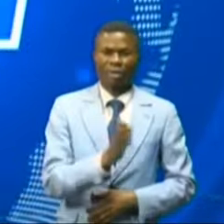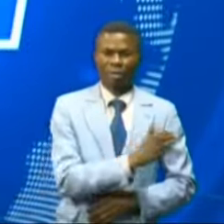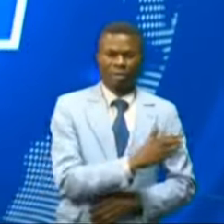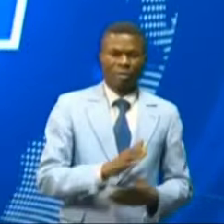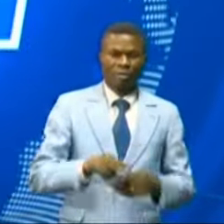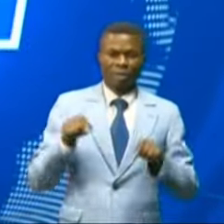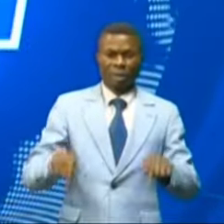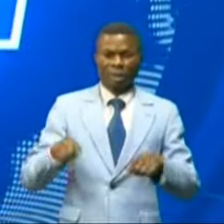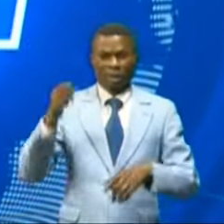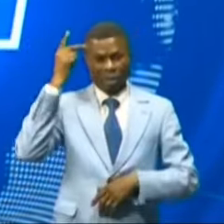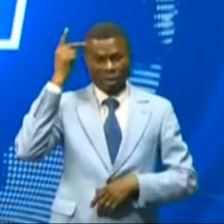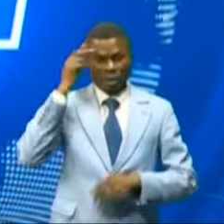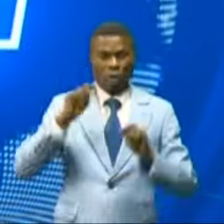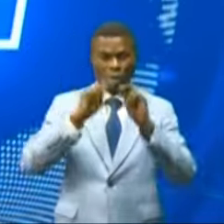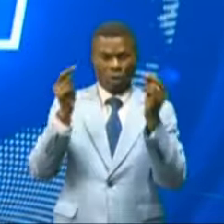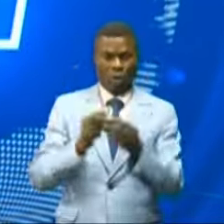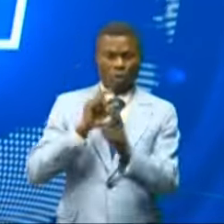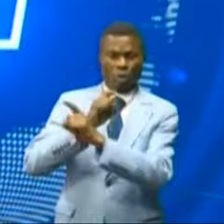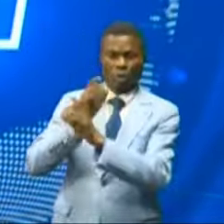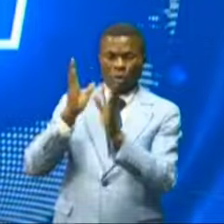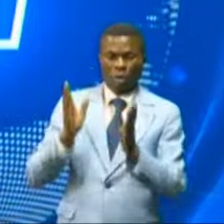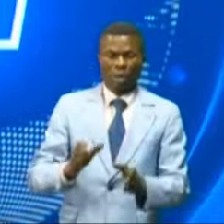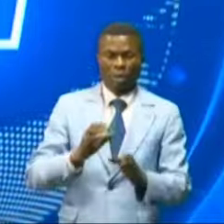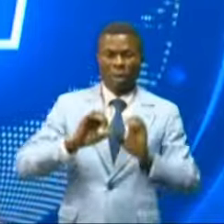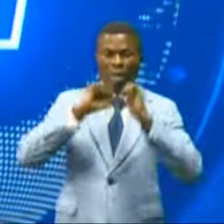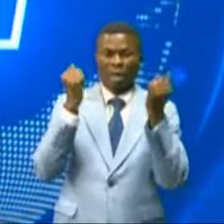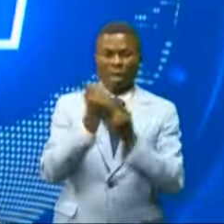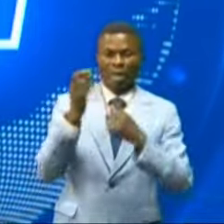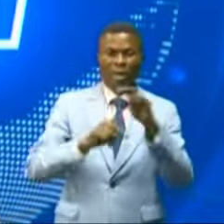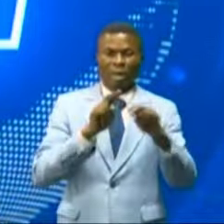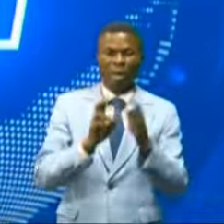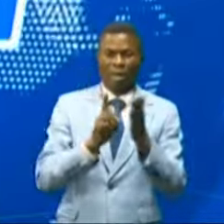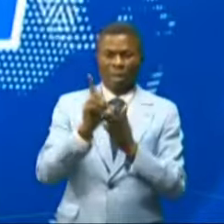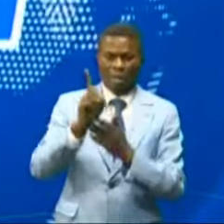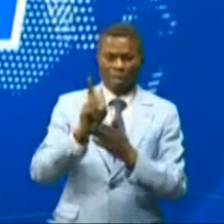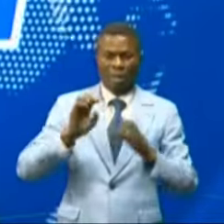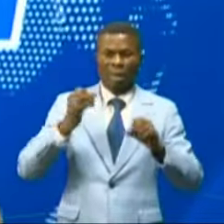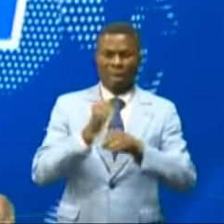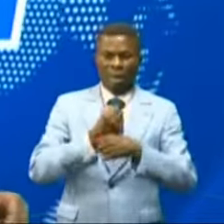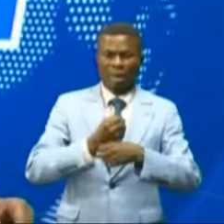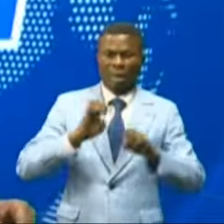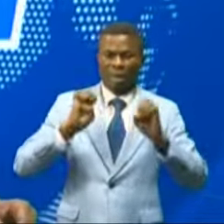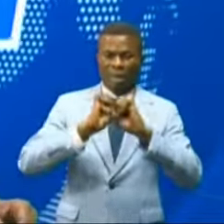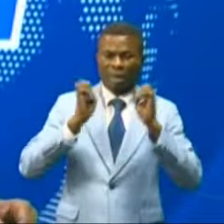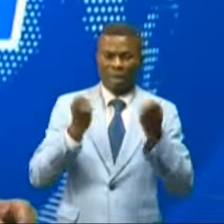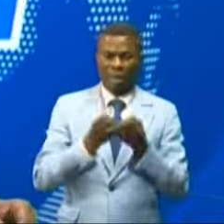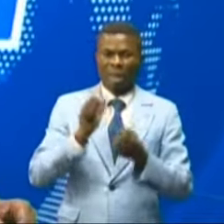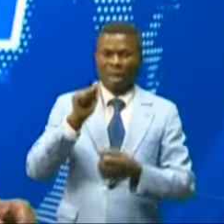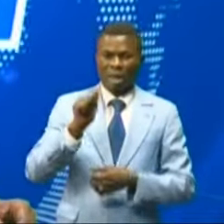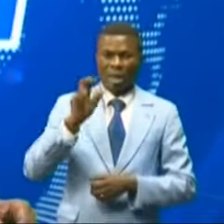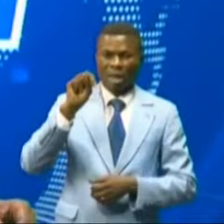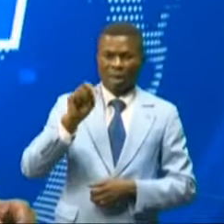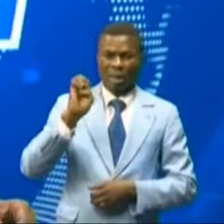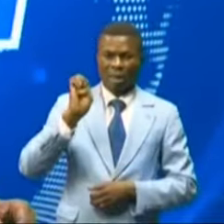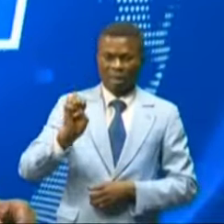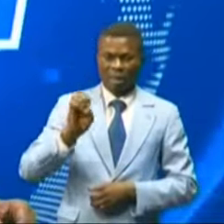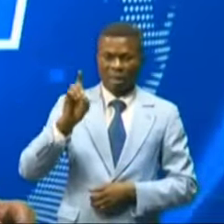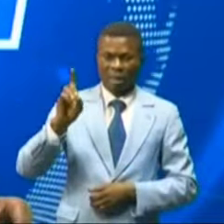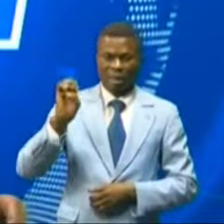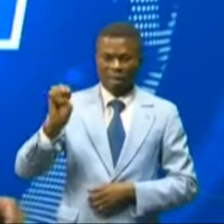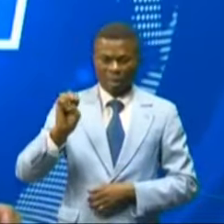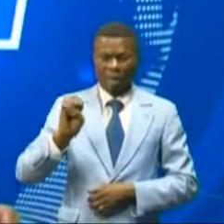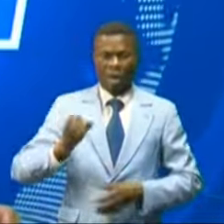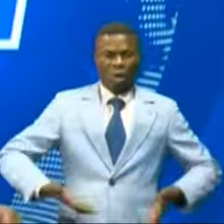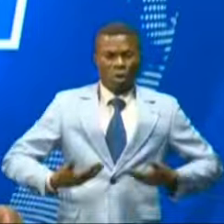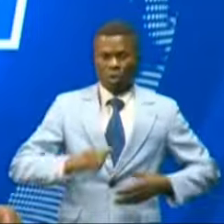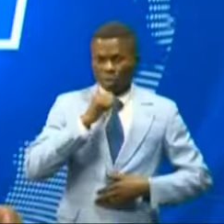Ici à Kinshasa, la délégation syndicale de l'Agence nationale de développement de l'entrepreneuriat congolais ANADEC s'insurge contre toute